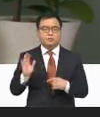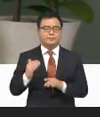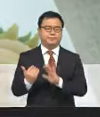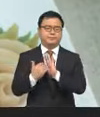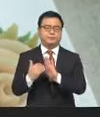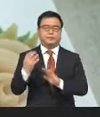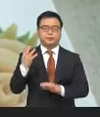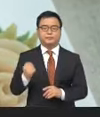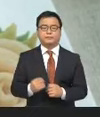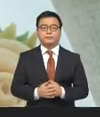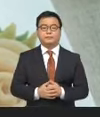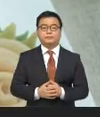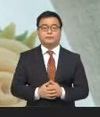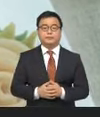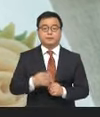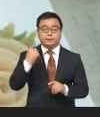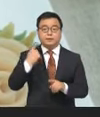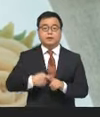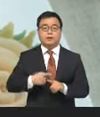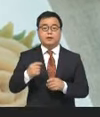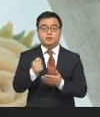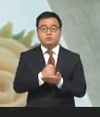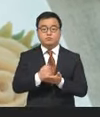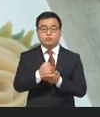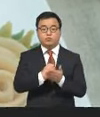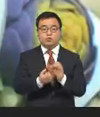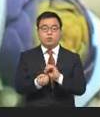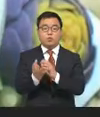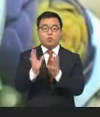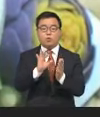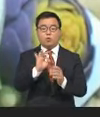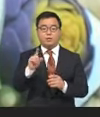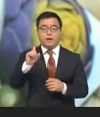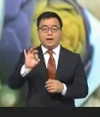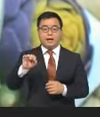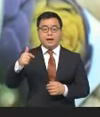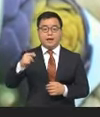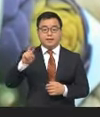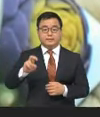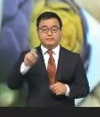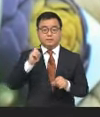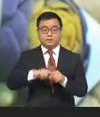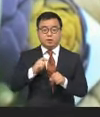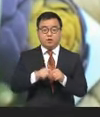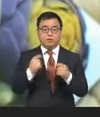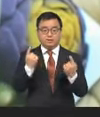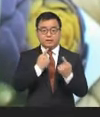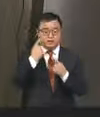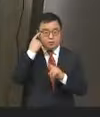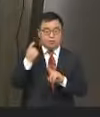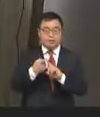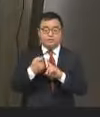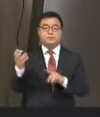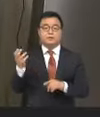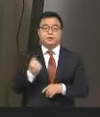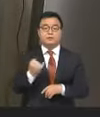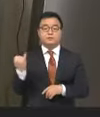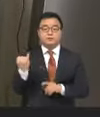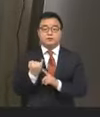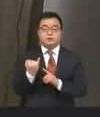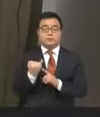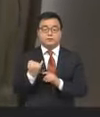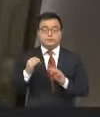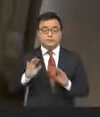많더라고요. 그러다 우연히 꽃 앙금으로 장식한 떡 케이크에 관심을 갖게 된 세란 씨. 열리지